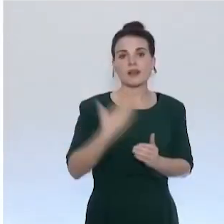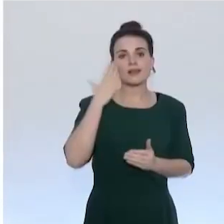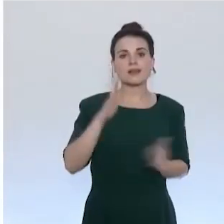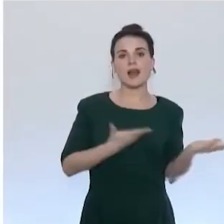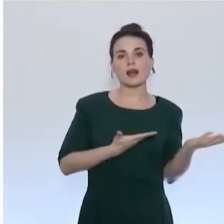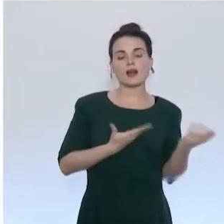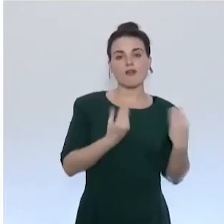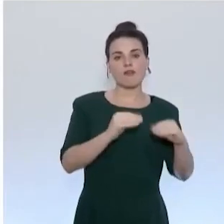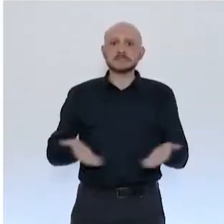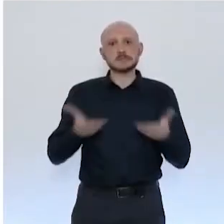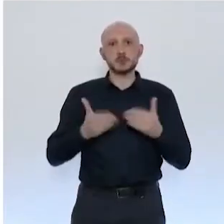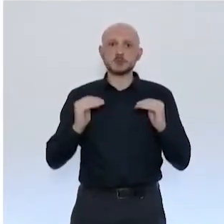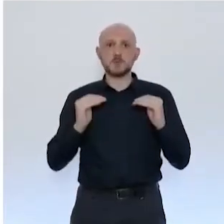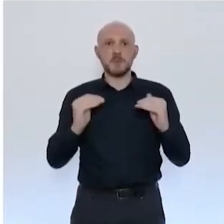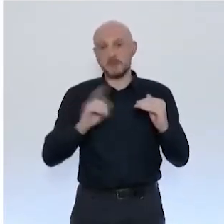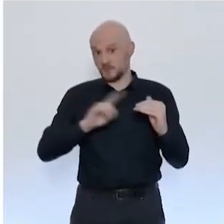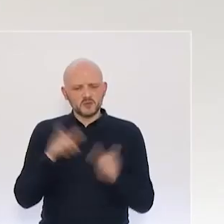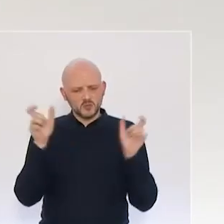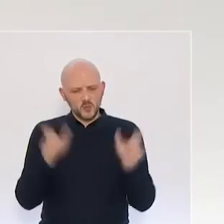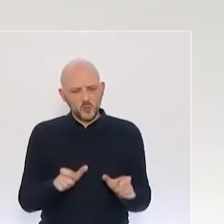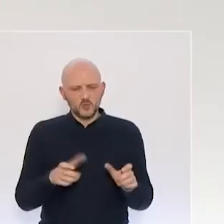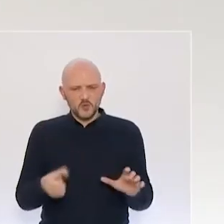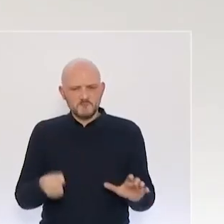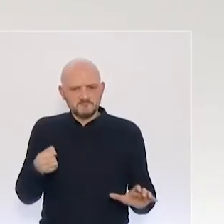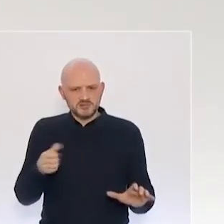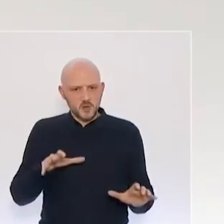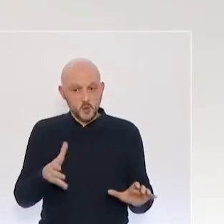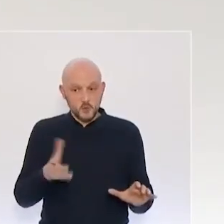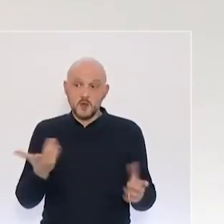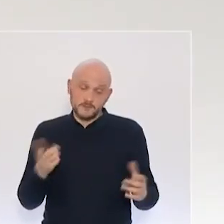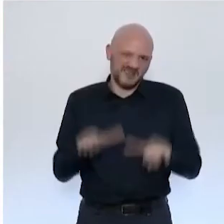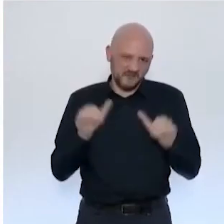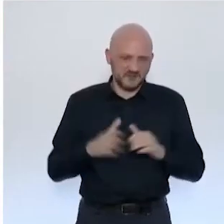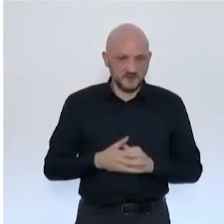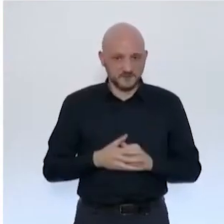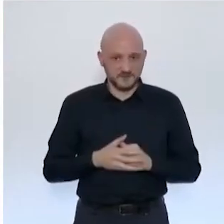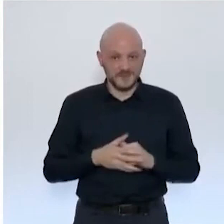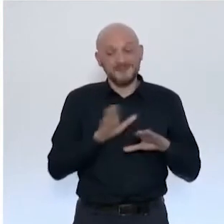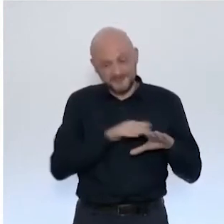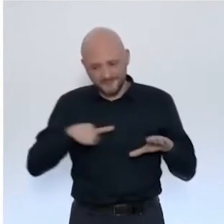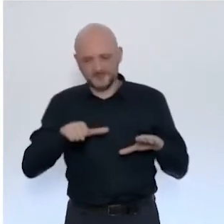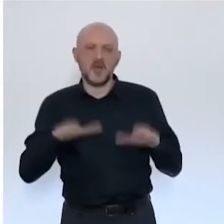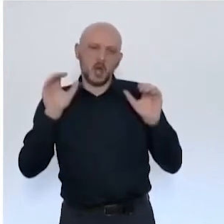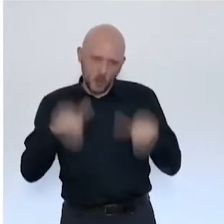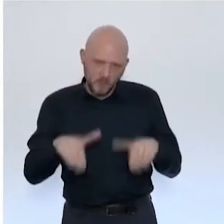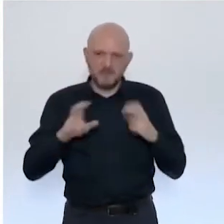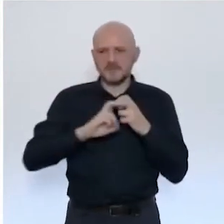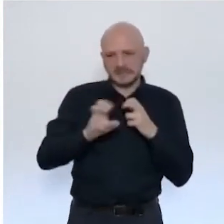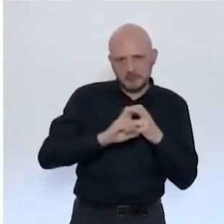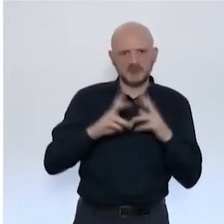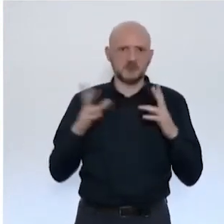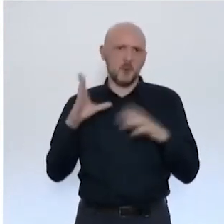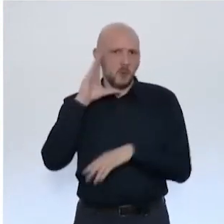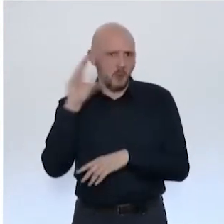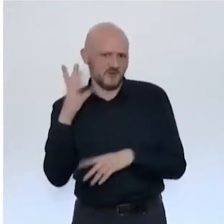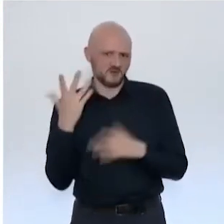gouvernement. Ah, Darmanin ? Oui ! Non mais c'est n'importe quoi, et la présomption d'innocence ? Oui mais on fait deviner comme on peut, hein. Bon, alors